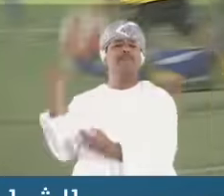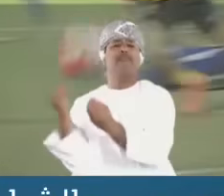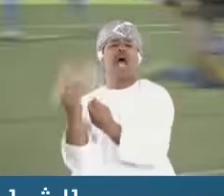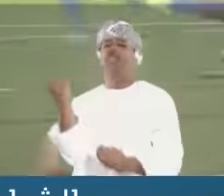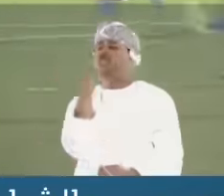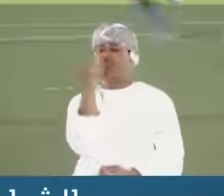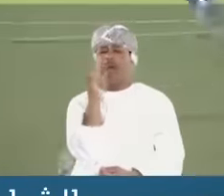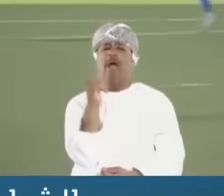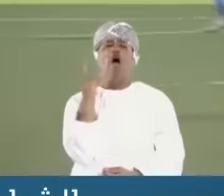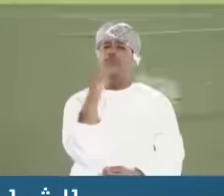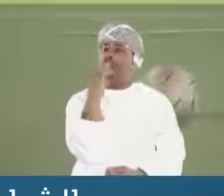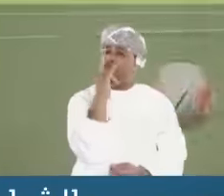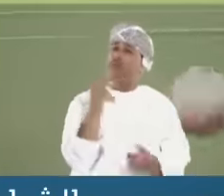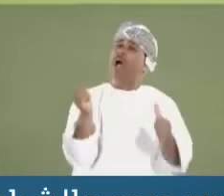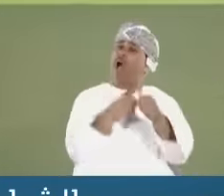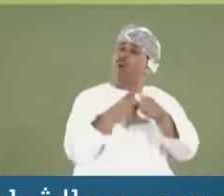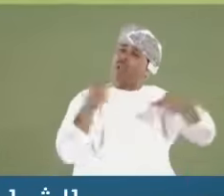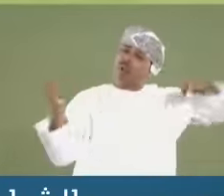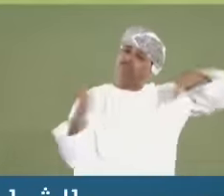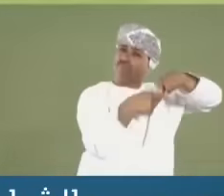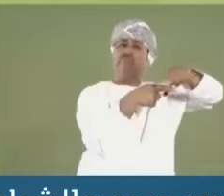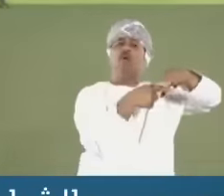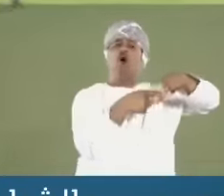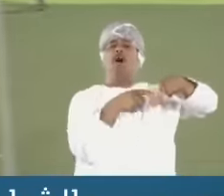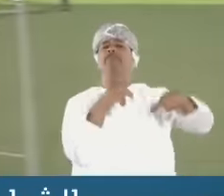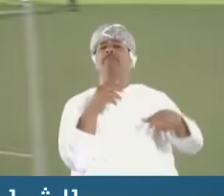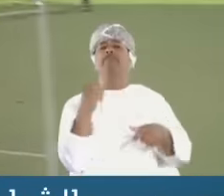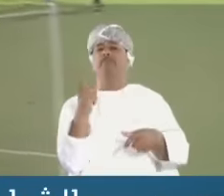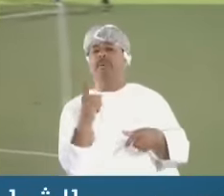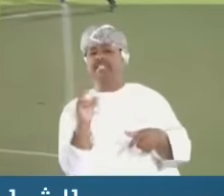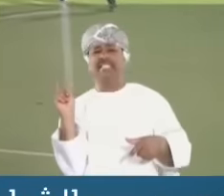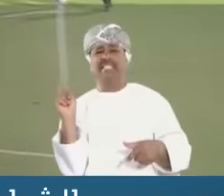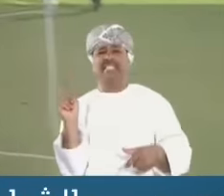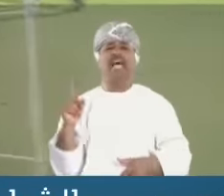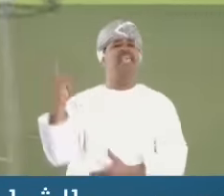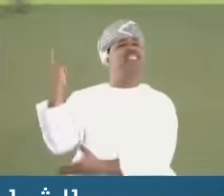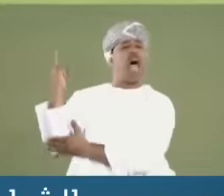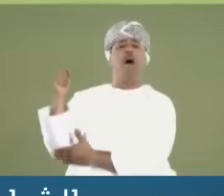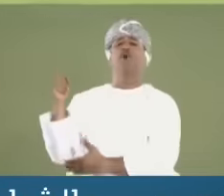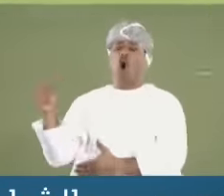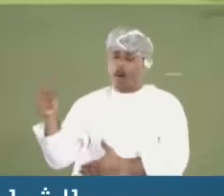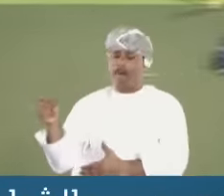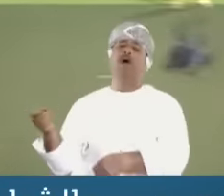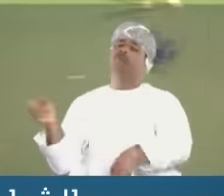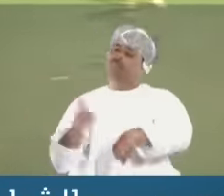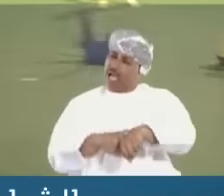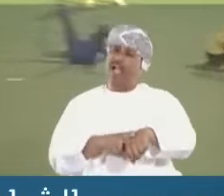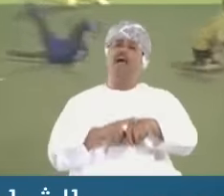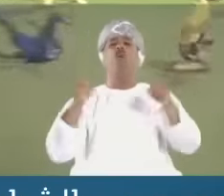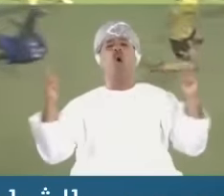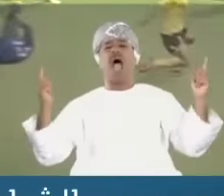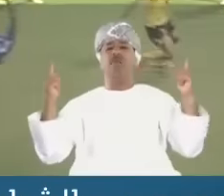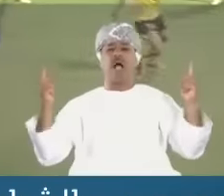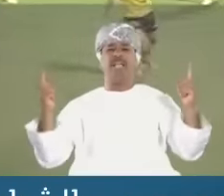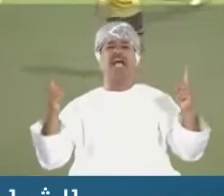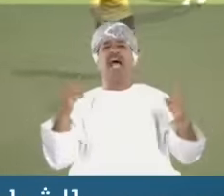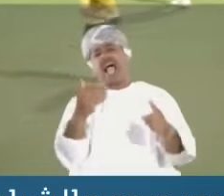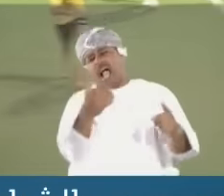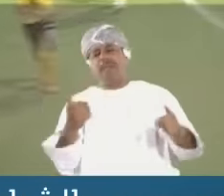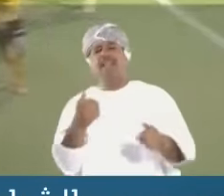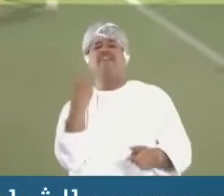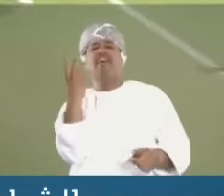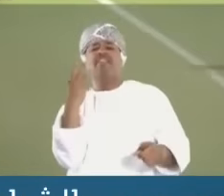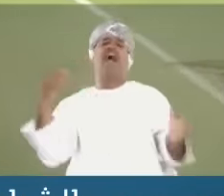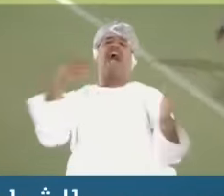في تسجيل التقدم مبكرا عن طريق يونس المشيفري، إلى أن أصحاب الأرض صحم عدل الكفة قبل 3 دقائق